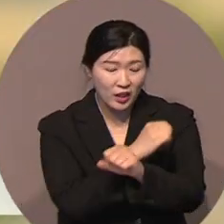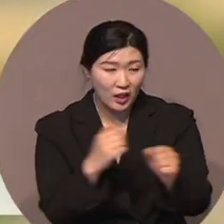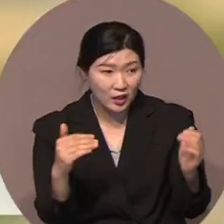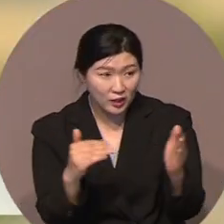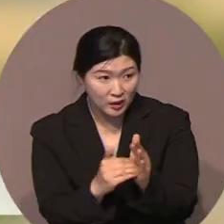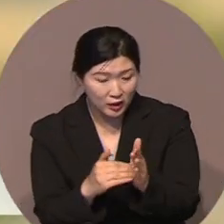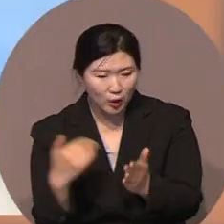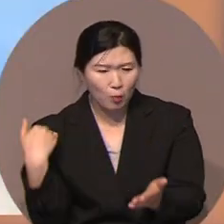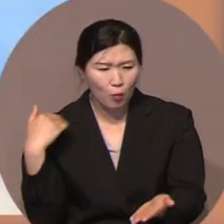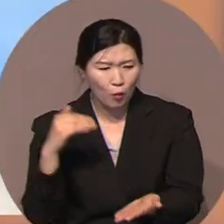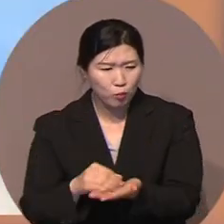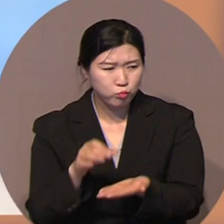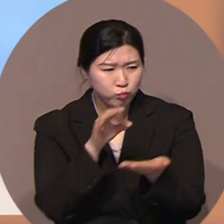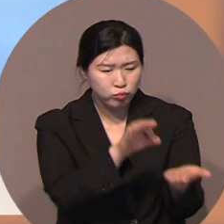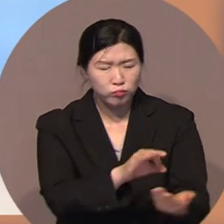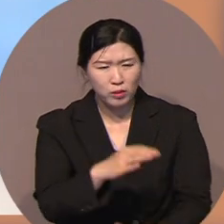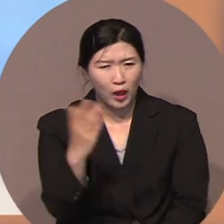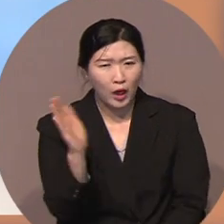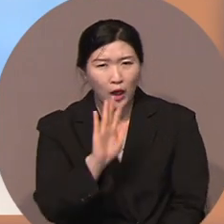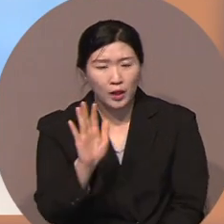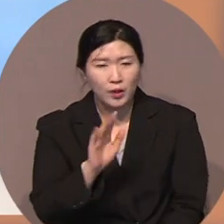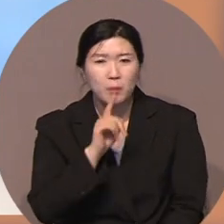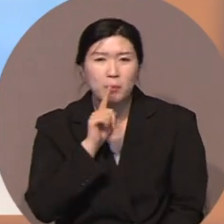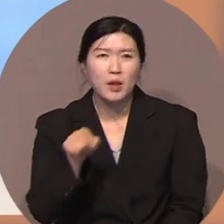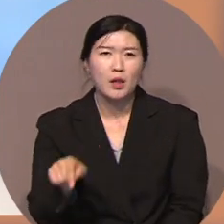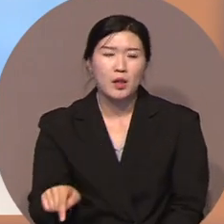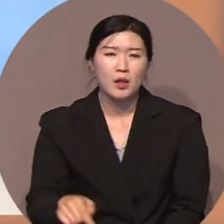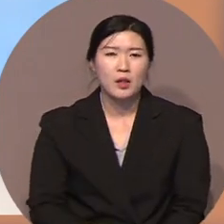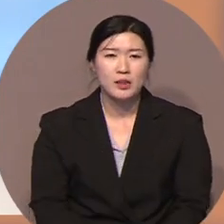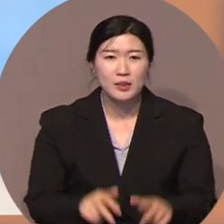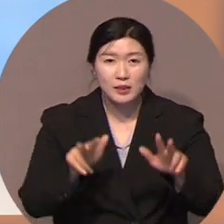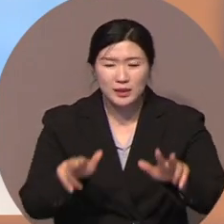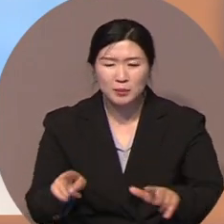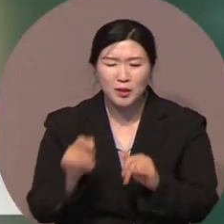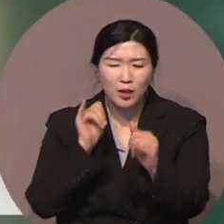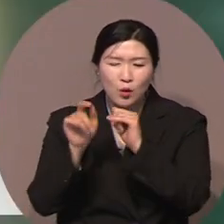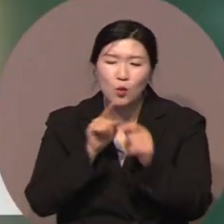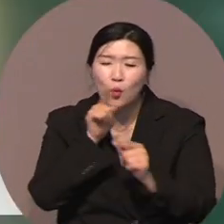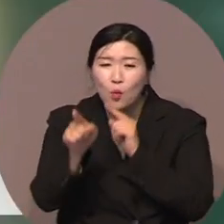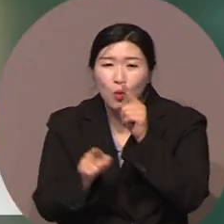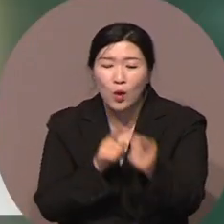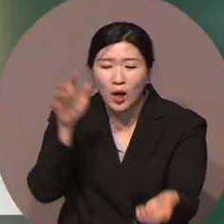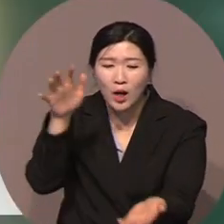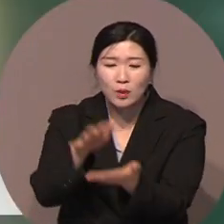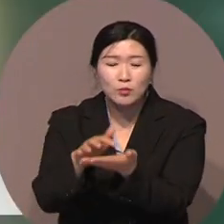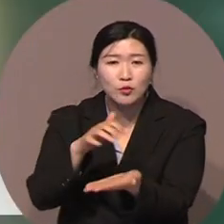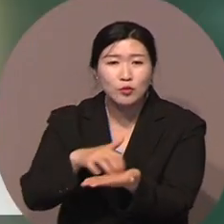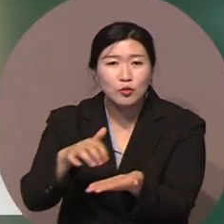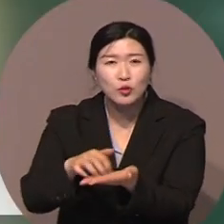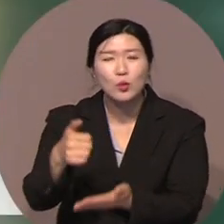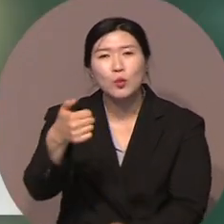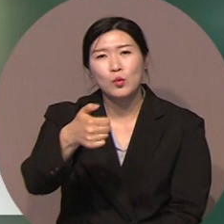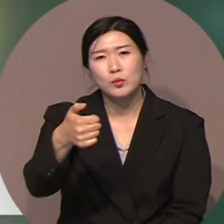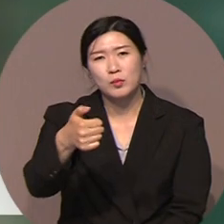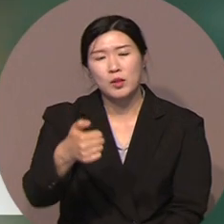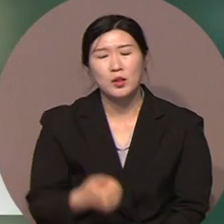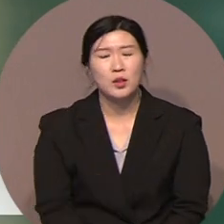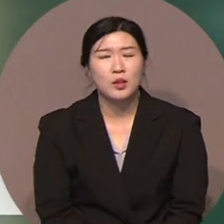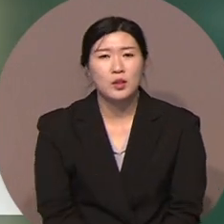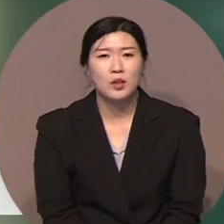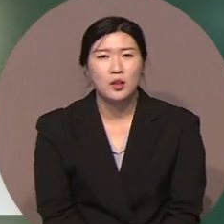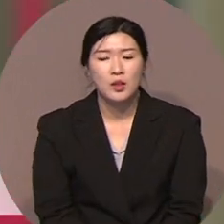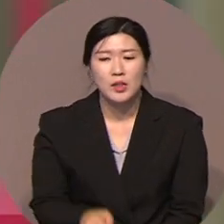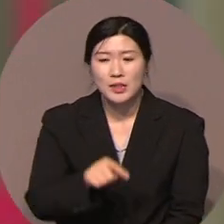끝난 뒤에도 보증금을 돌려주지 않은 혐의를 받고 있으며 현재까지 50여 명이 고소장을 접수했습니다 또